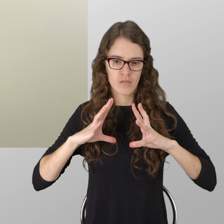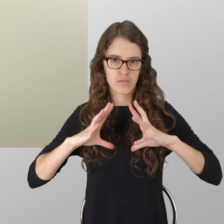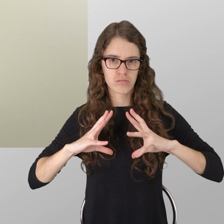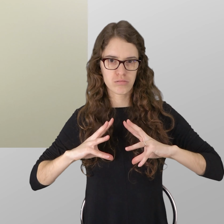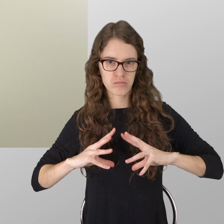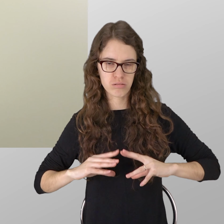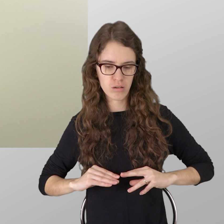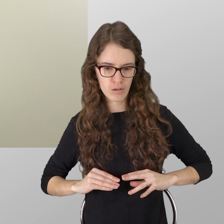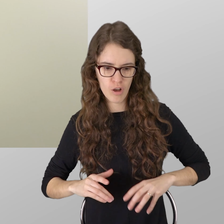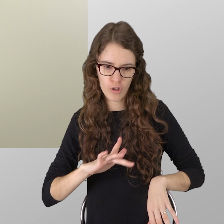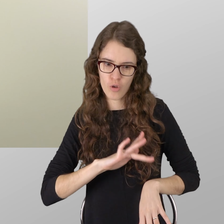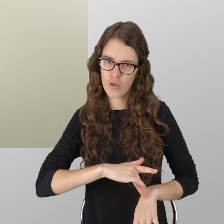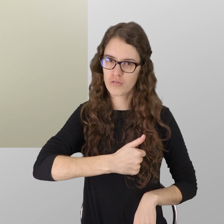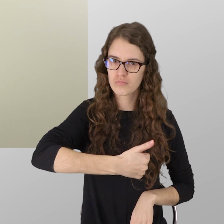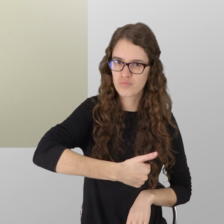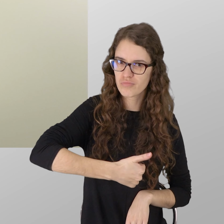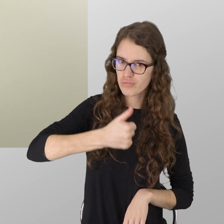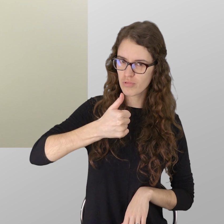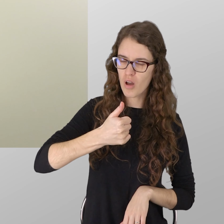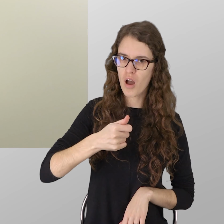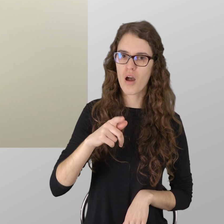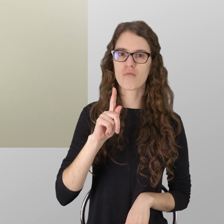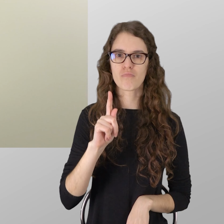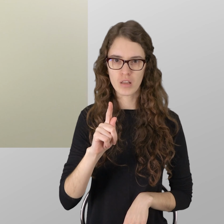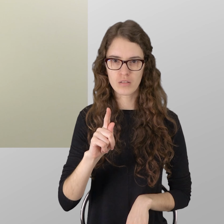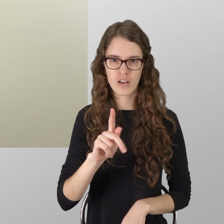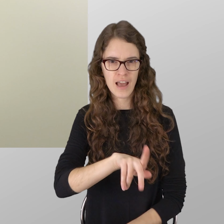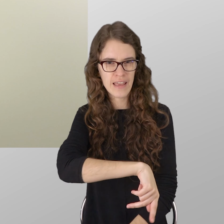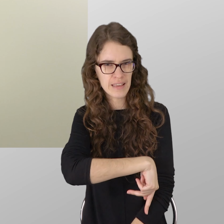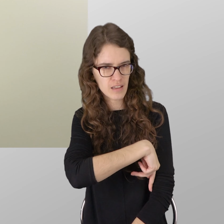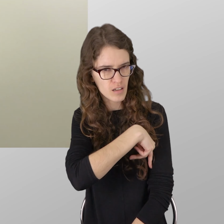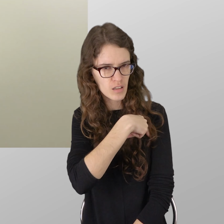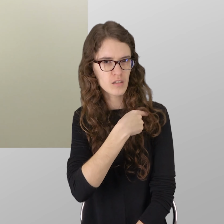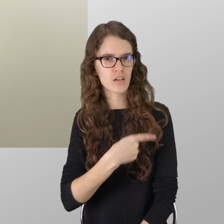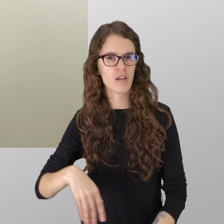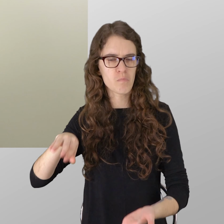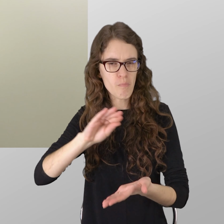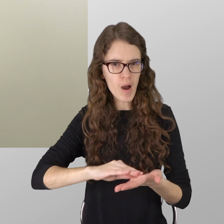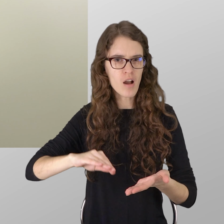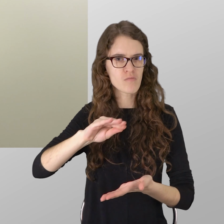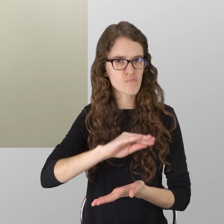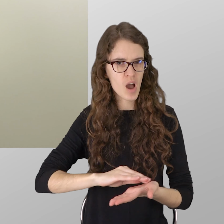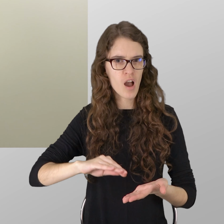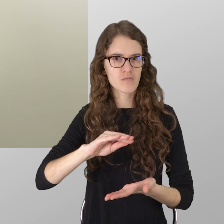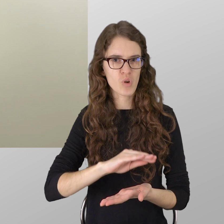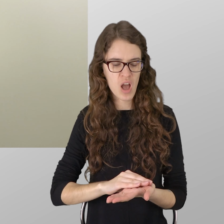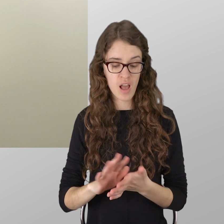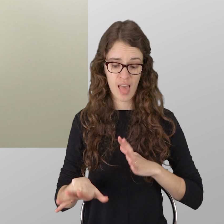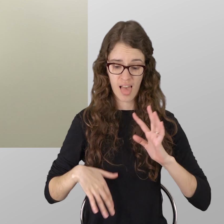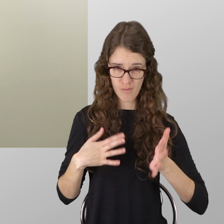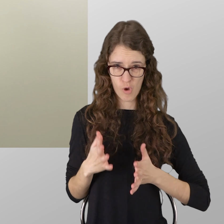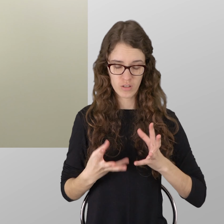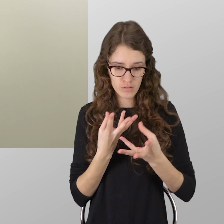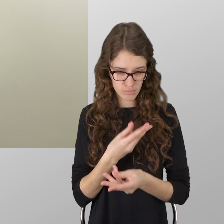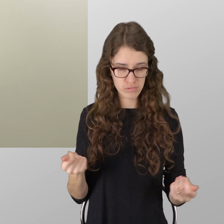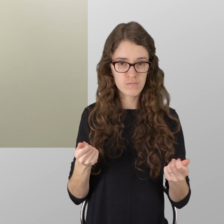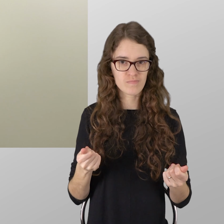ir jisai pasijunta lengviau, tačiau gainiui tai užsitėse. Emocijas niekur nedingsna.